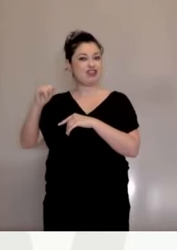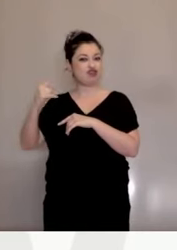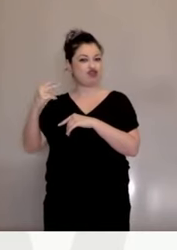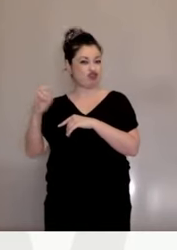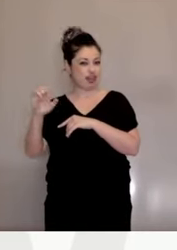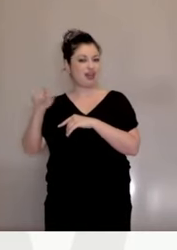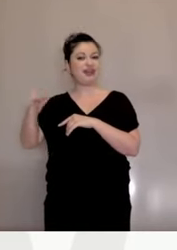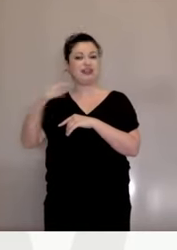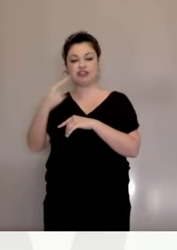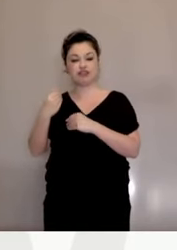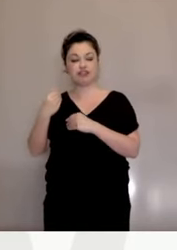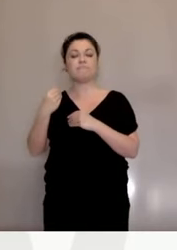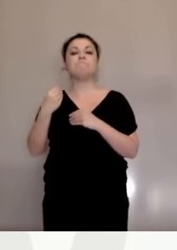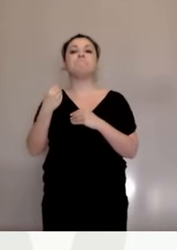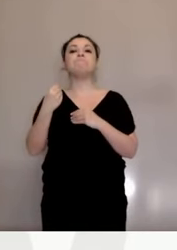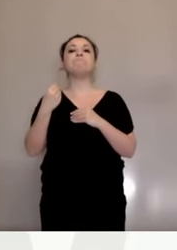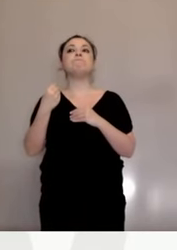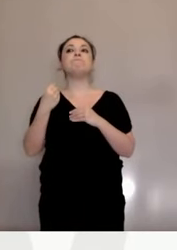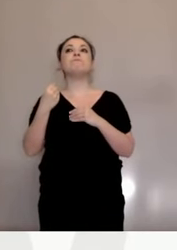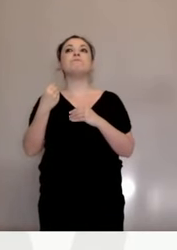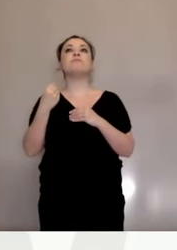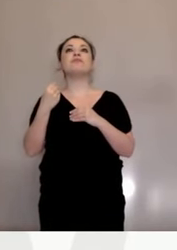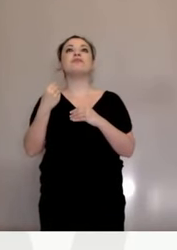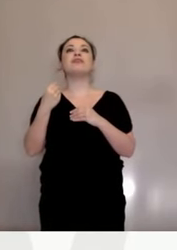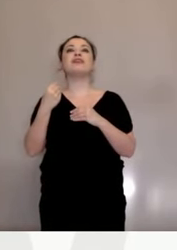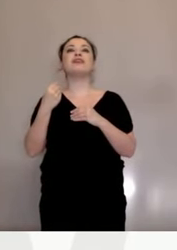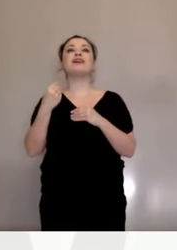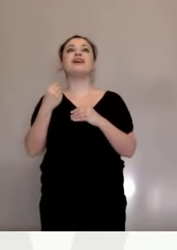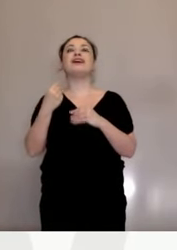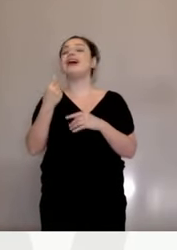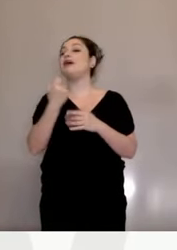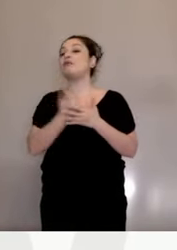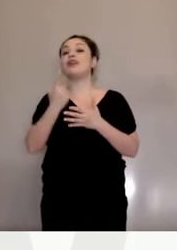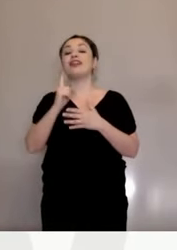introdurre un nuovo senso,